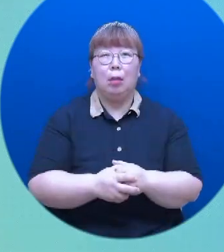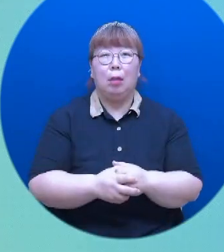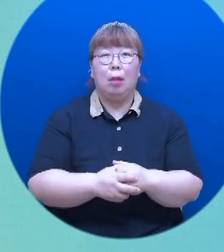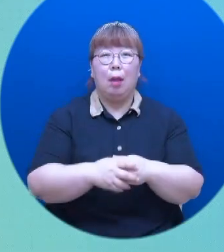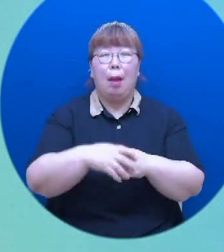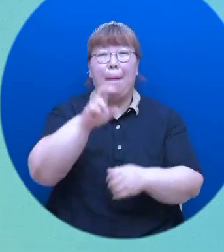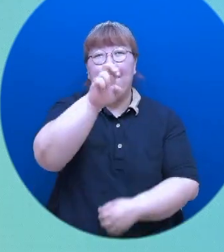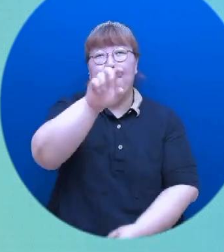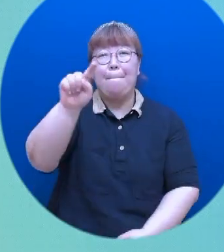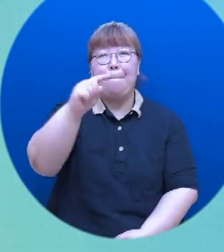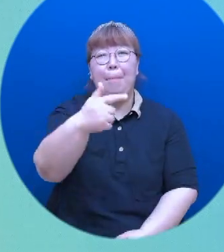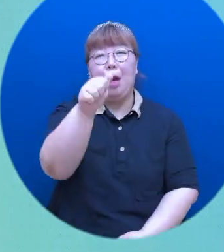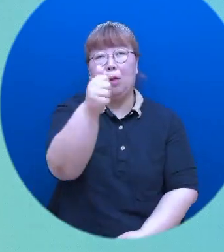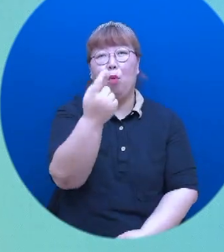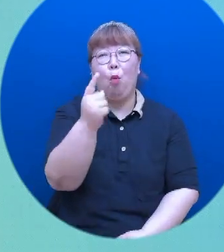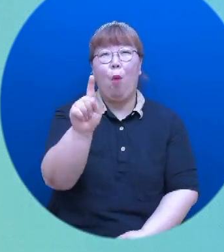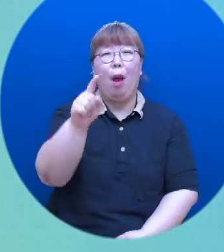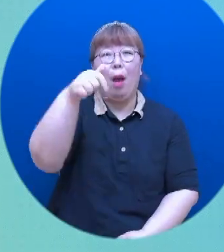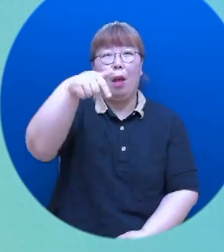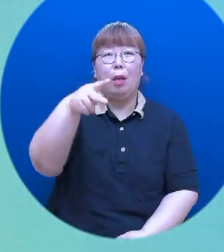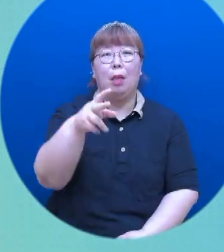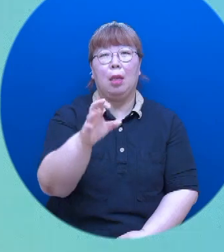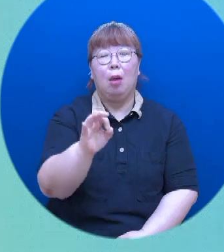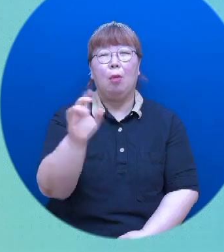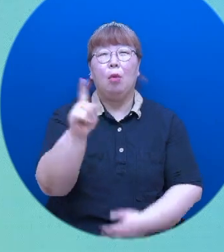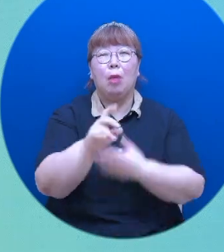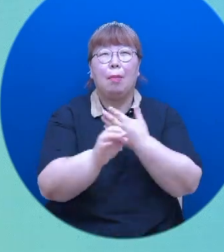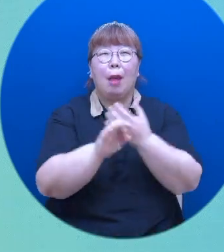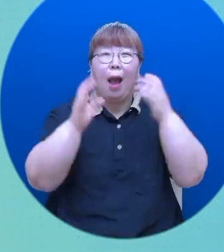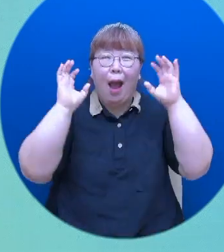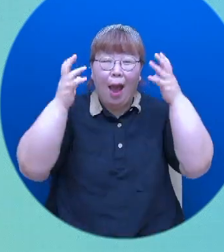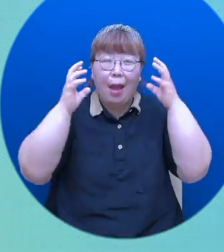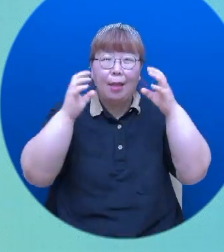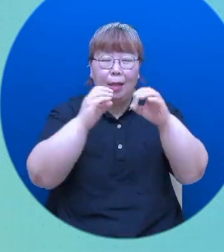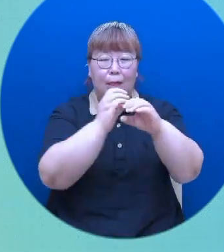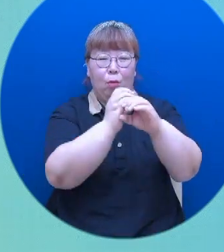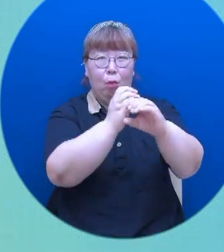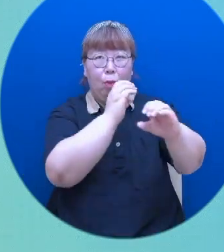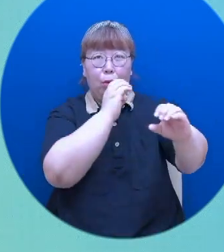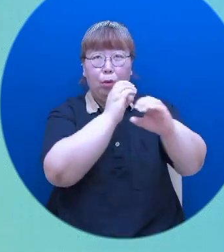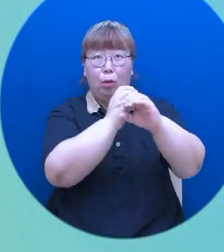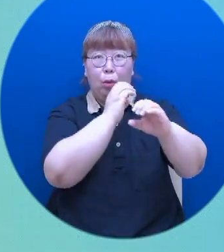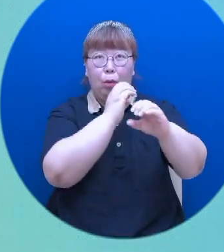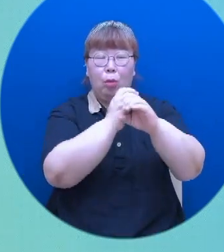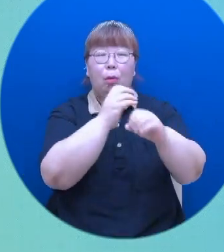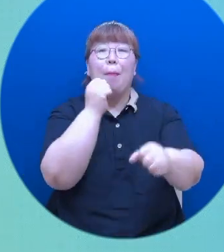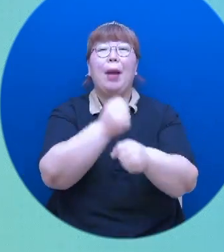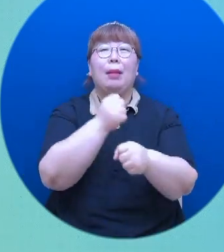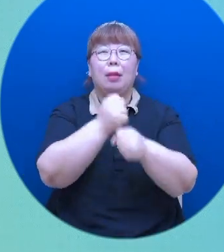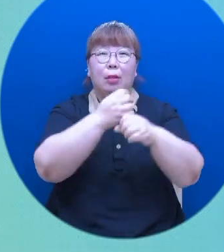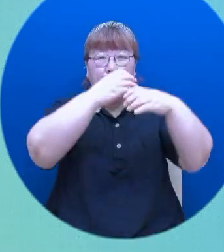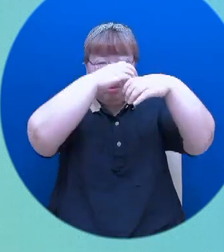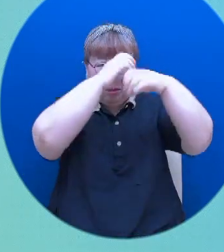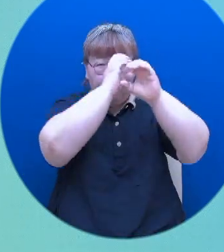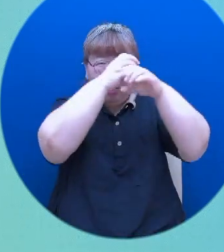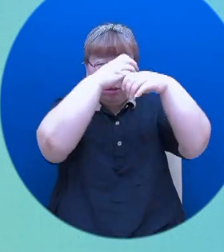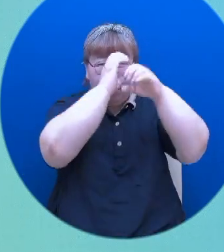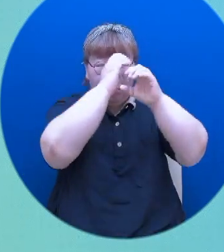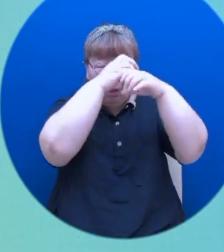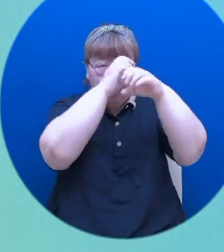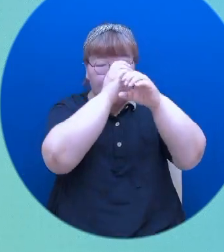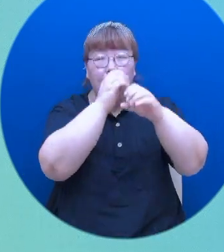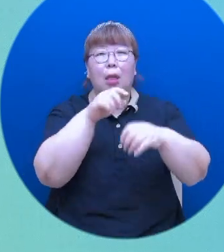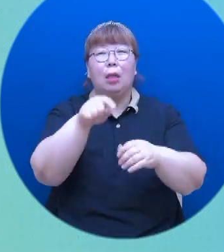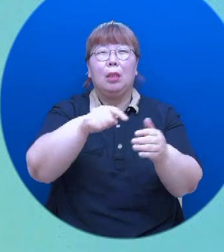만화경입니다. 만화경은 아이들이 원통형으로 그래야 눈으로 바라보면 그